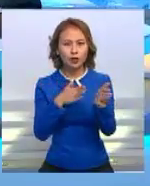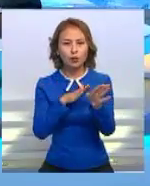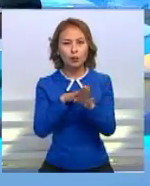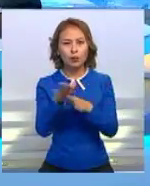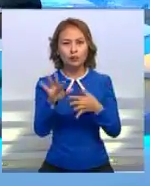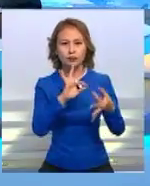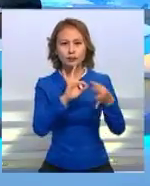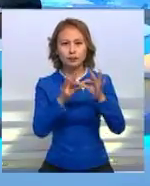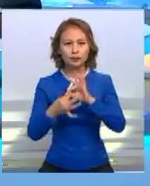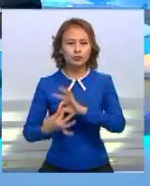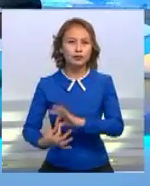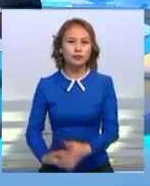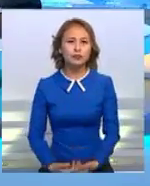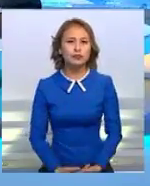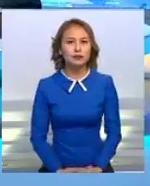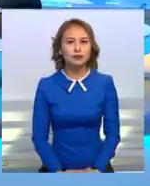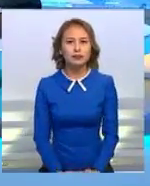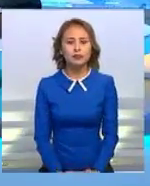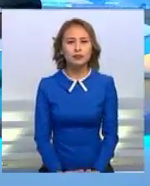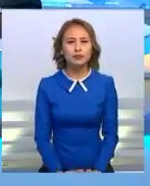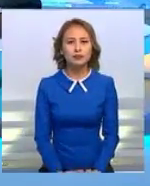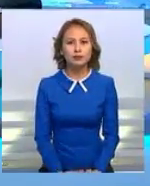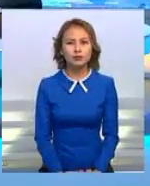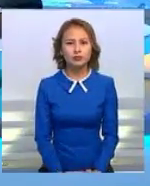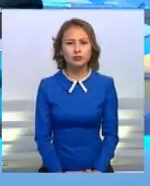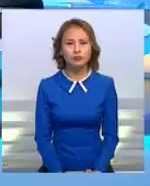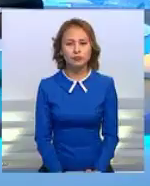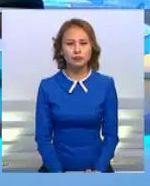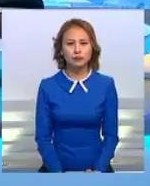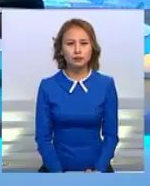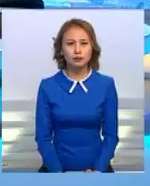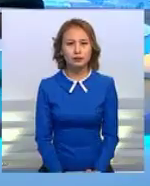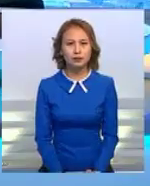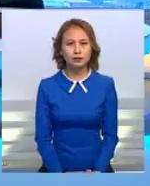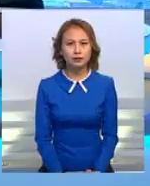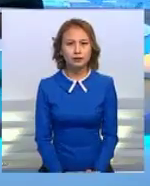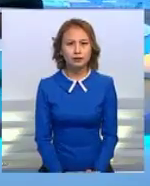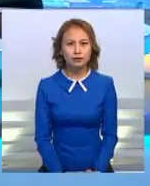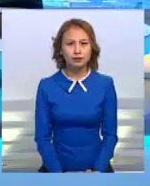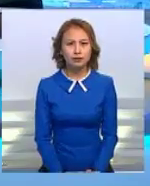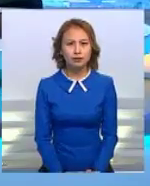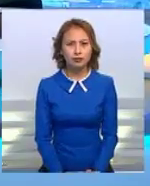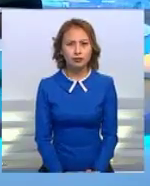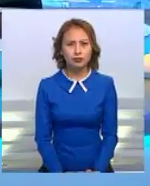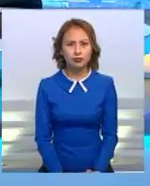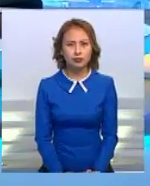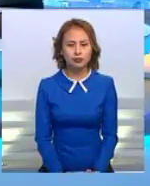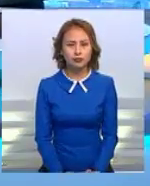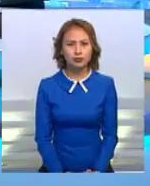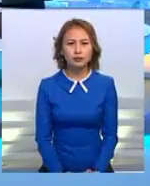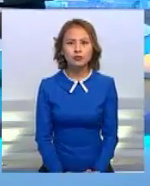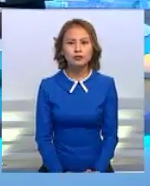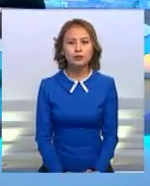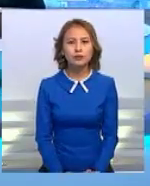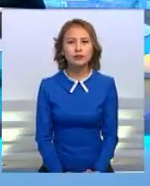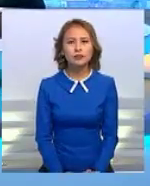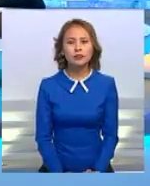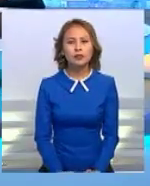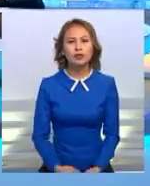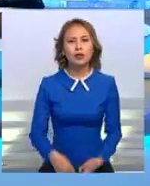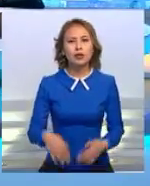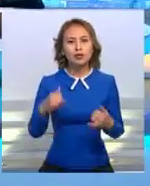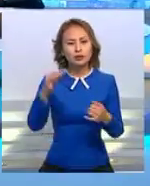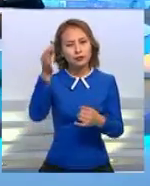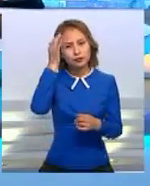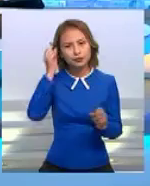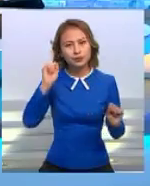айта жатамыз. Сондықтан басты ақпараттық арна қосылу болсын. Әнуарбек, сөз кезегі өзіңізде. Рахмет. Құрметті көрермен,